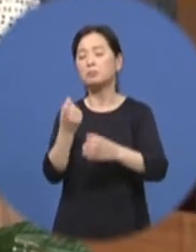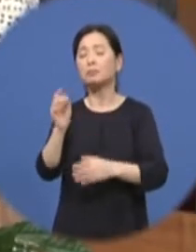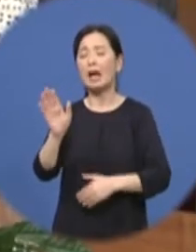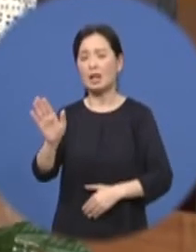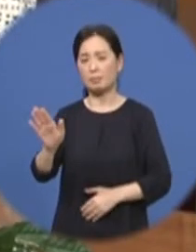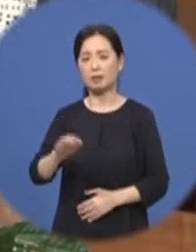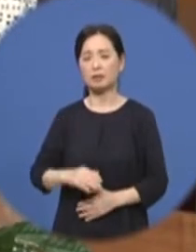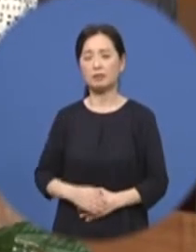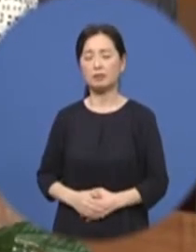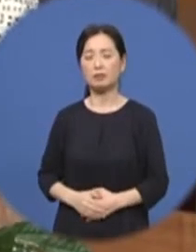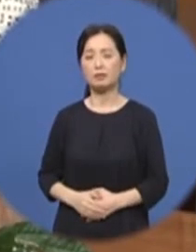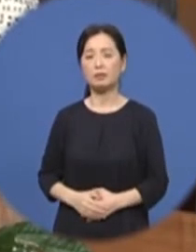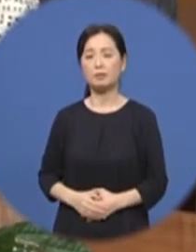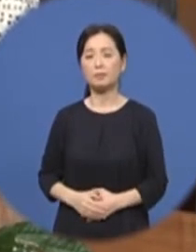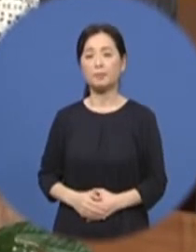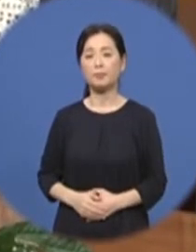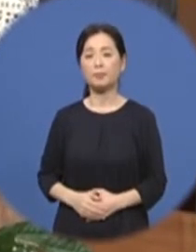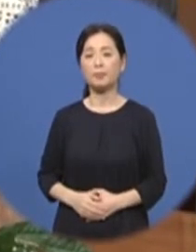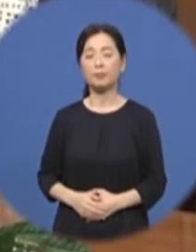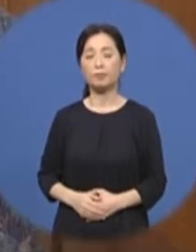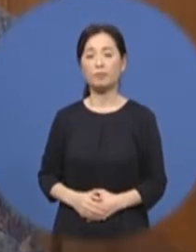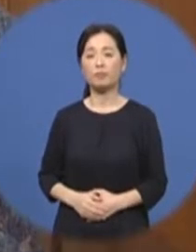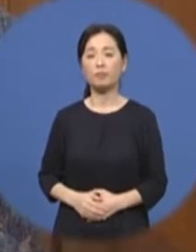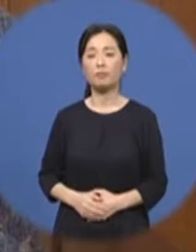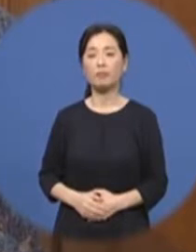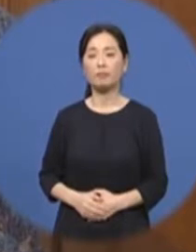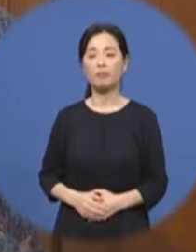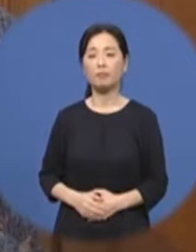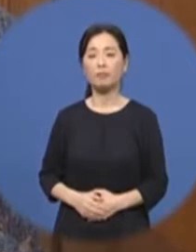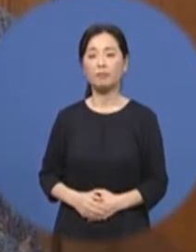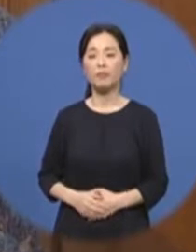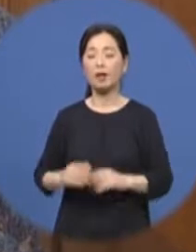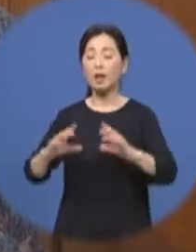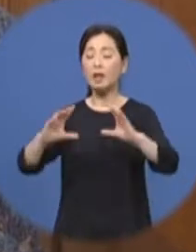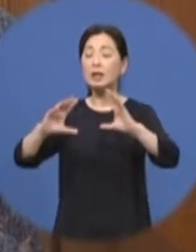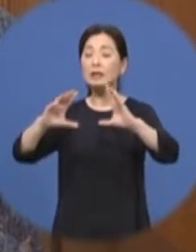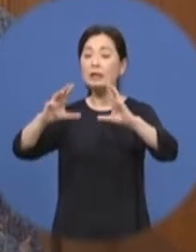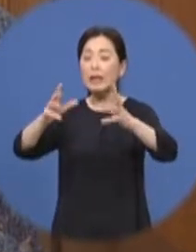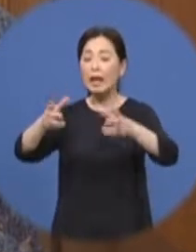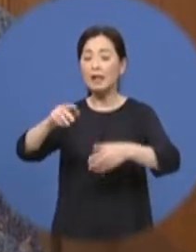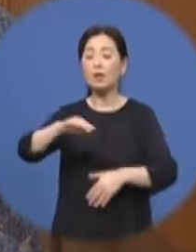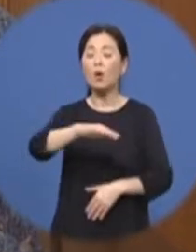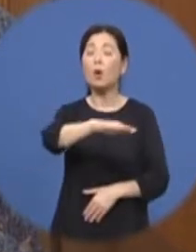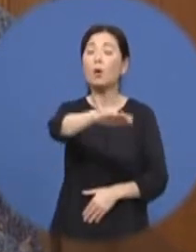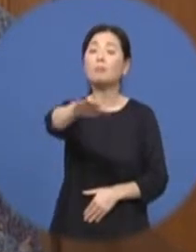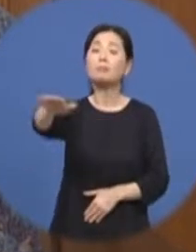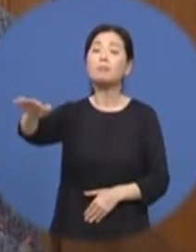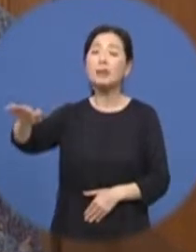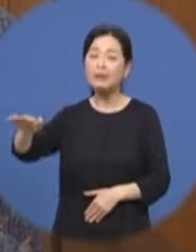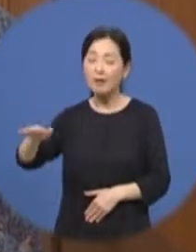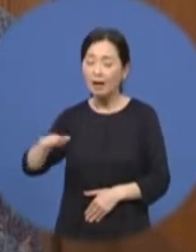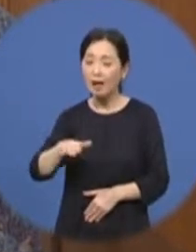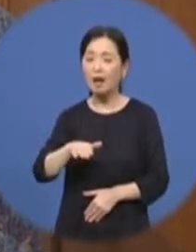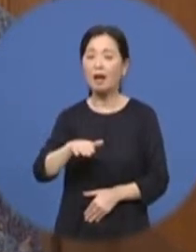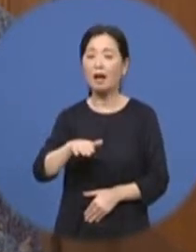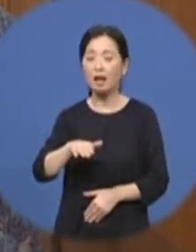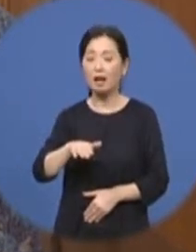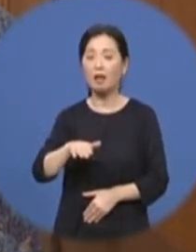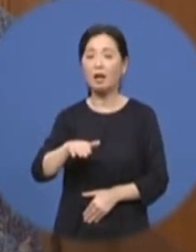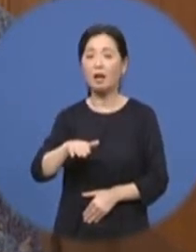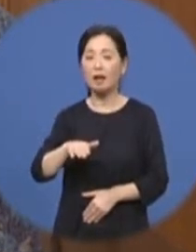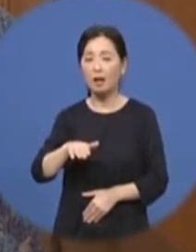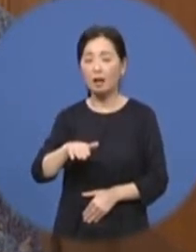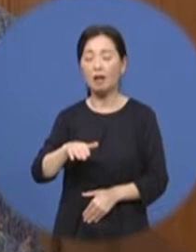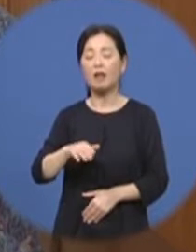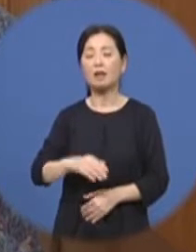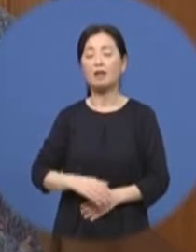たらこう本当に国境をなくすことができるのか、地球という一つの星の中で暮らす